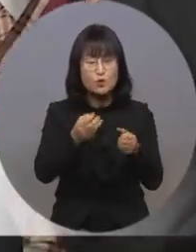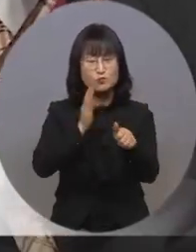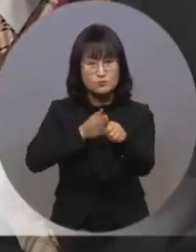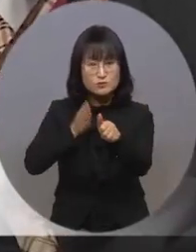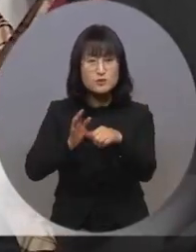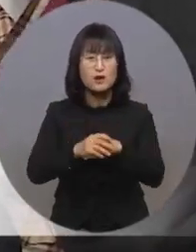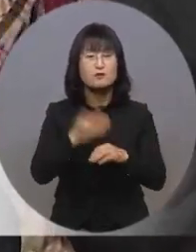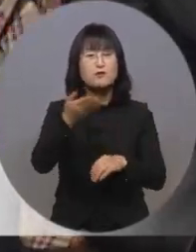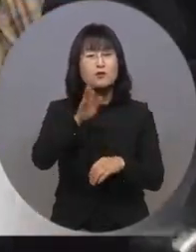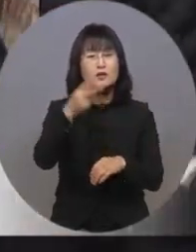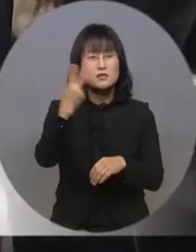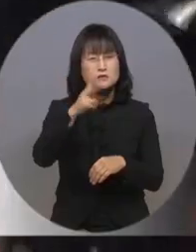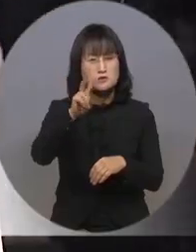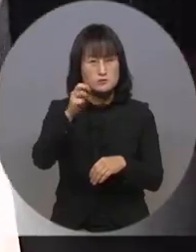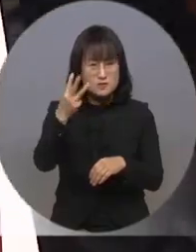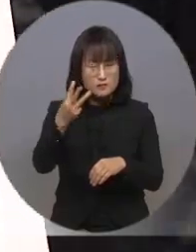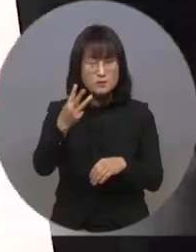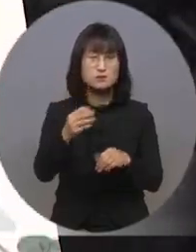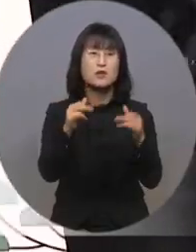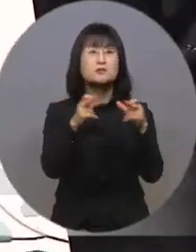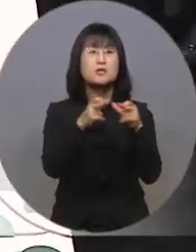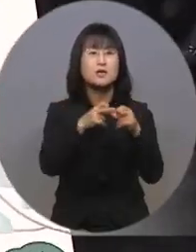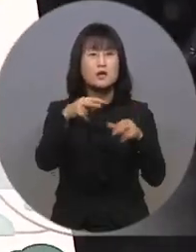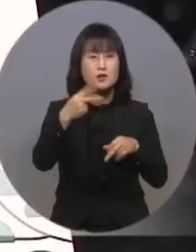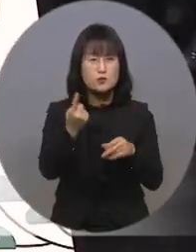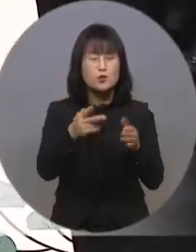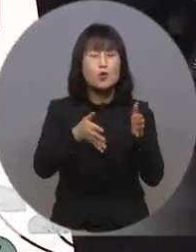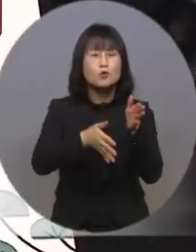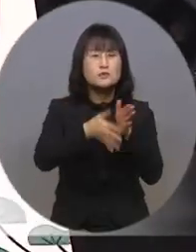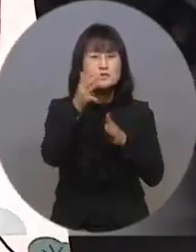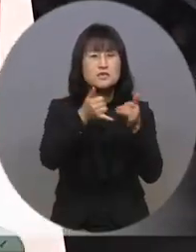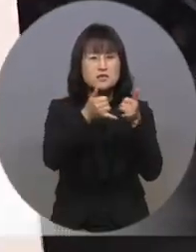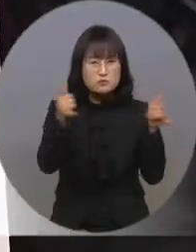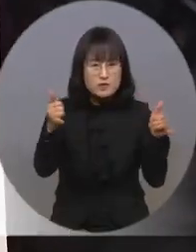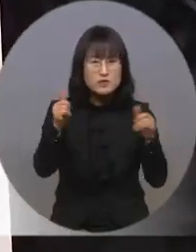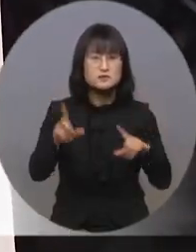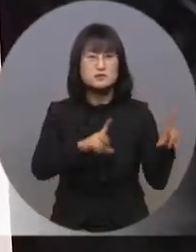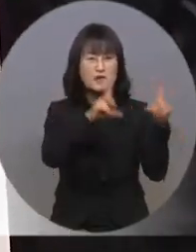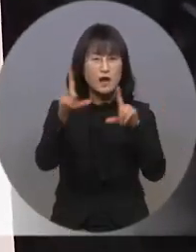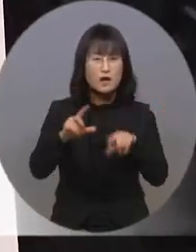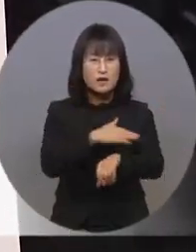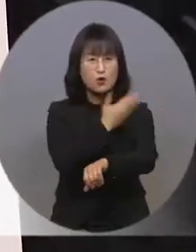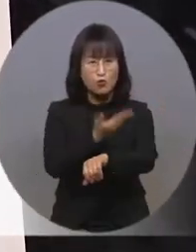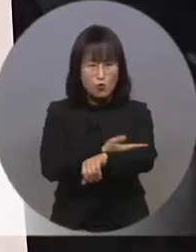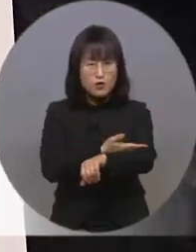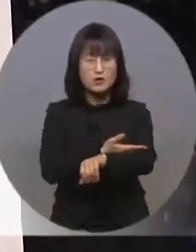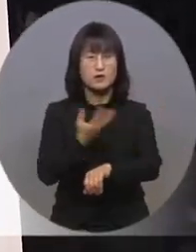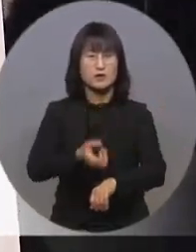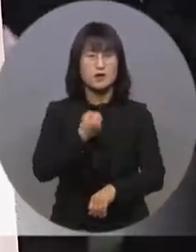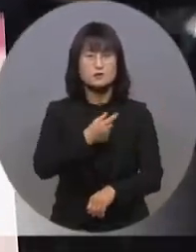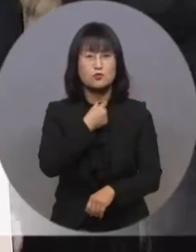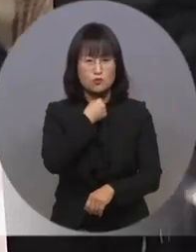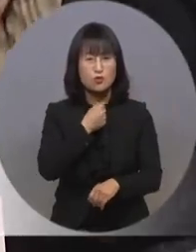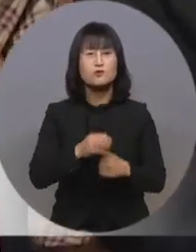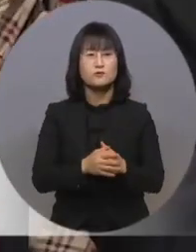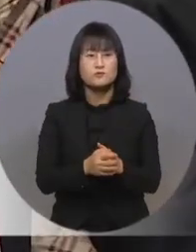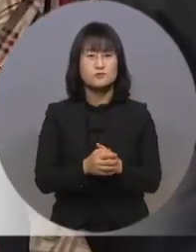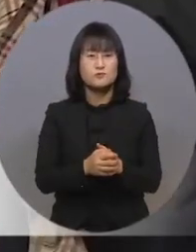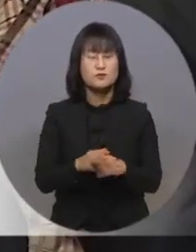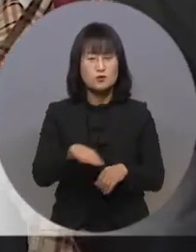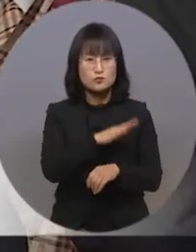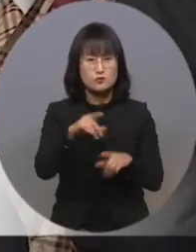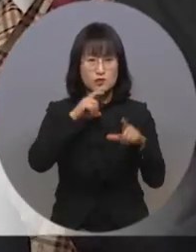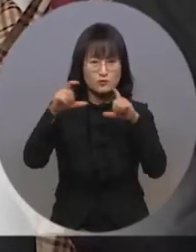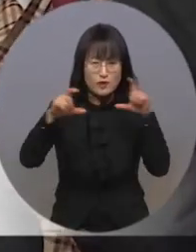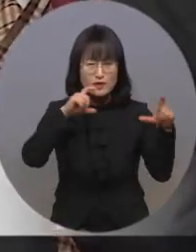2023년에는 장애인도 시민으로 살아갈 권리를 나누어 주십시오. 이렇게